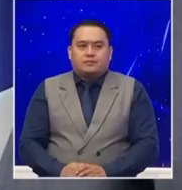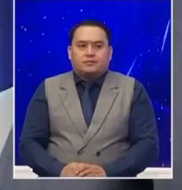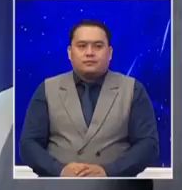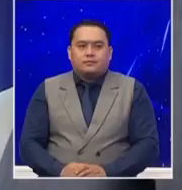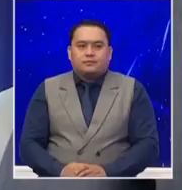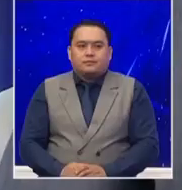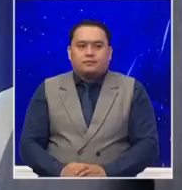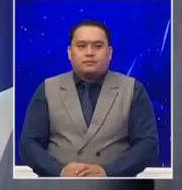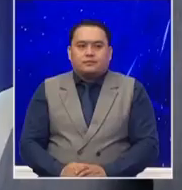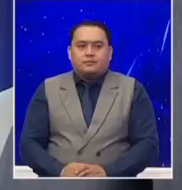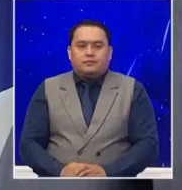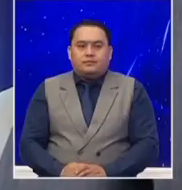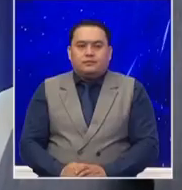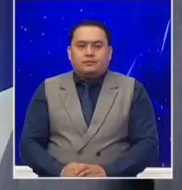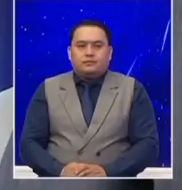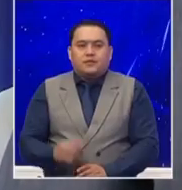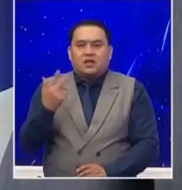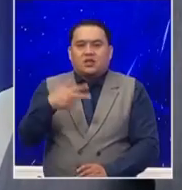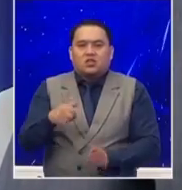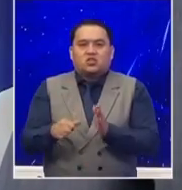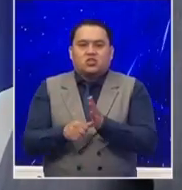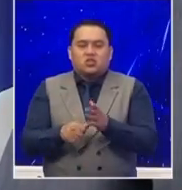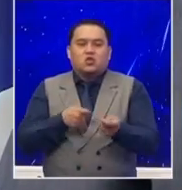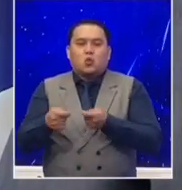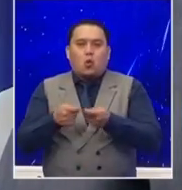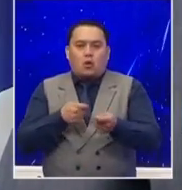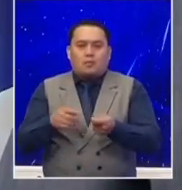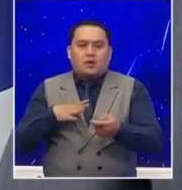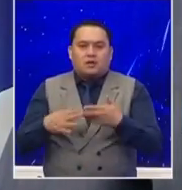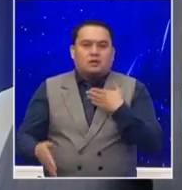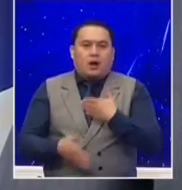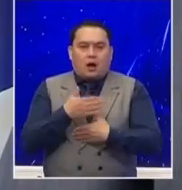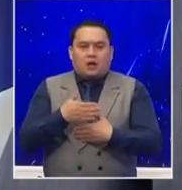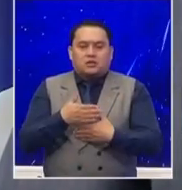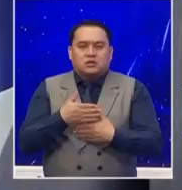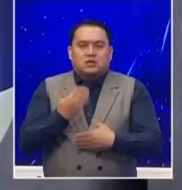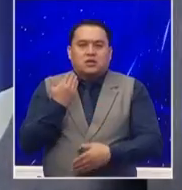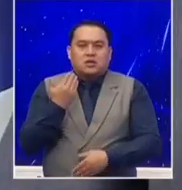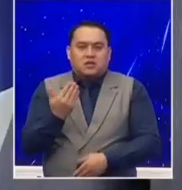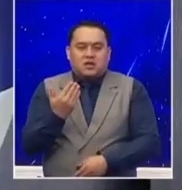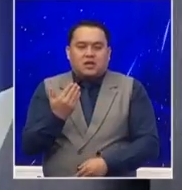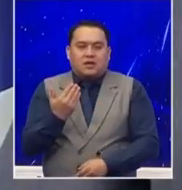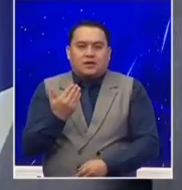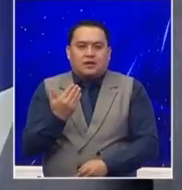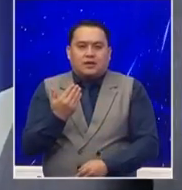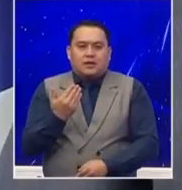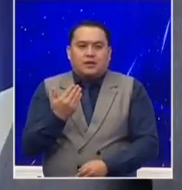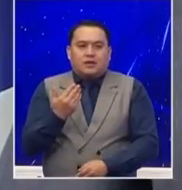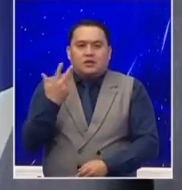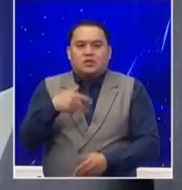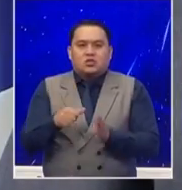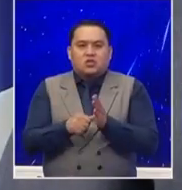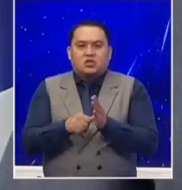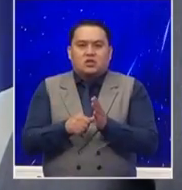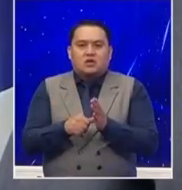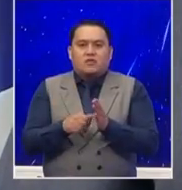Более 36 руководителей были привлечены к уголовной ответственности. Из них с 36 это